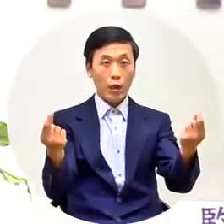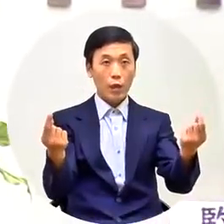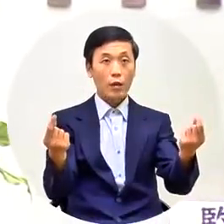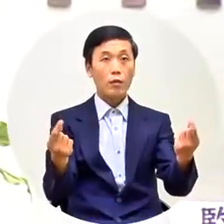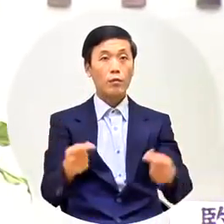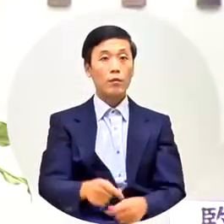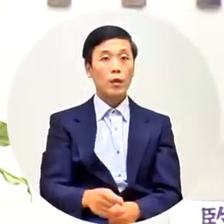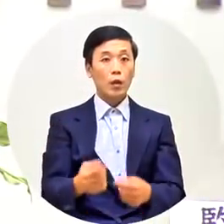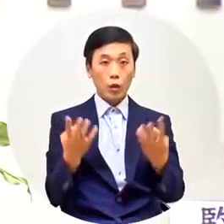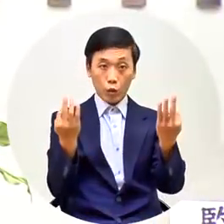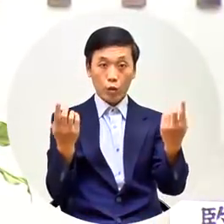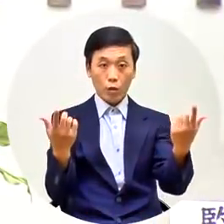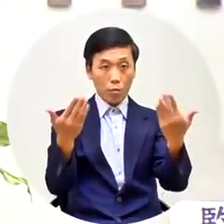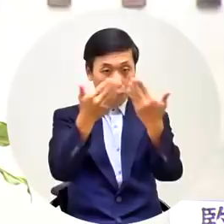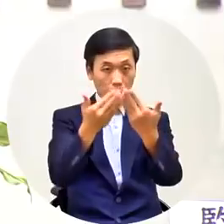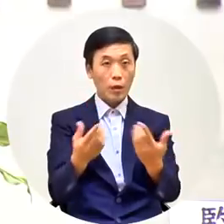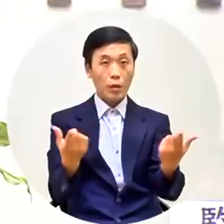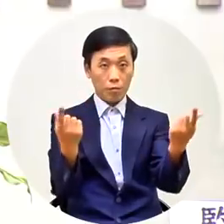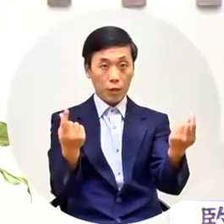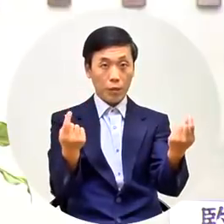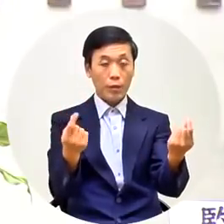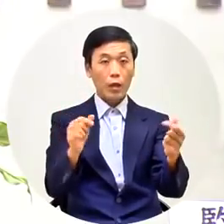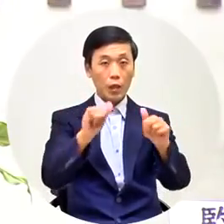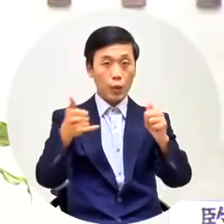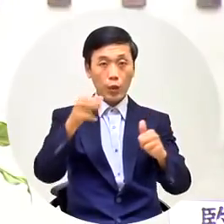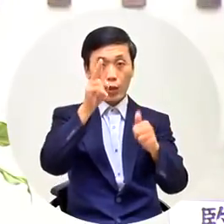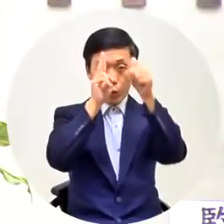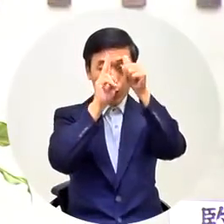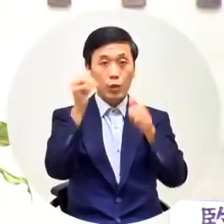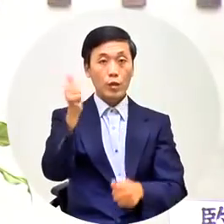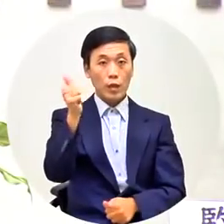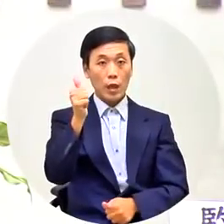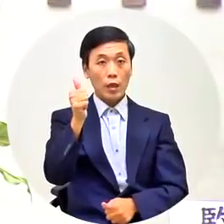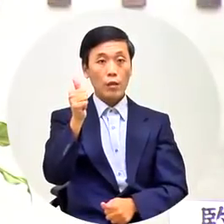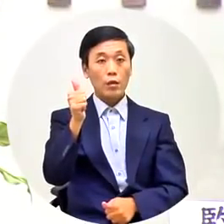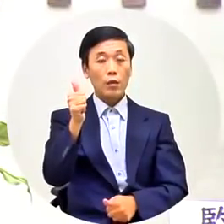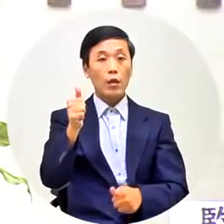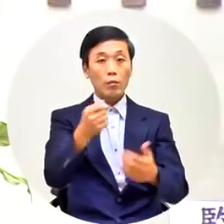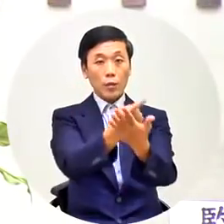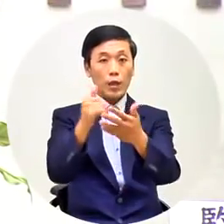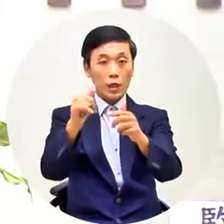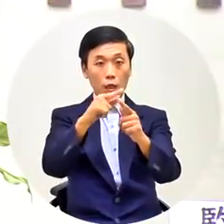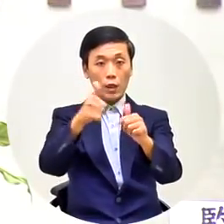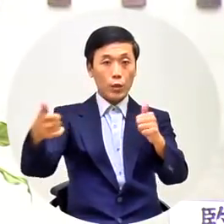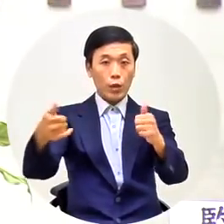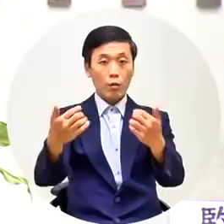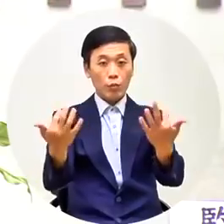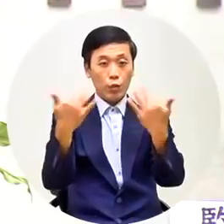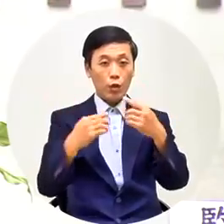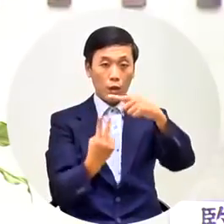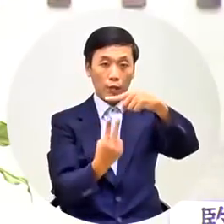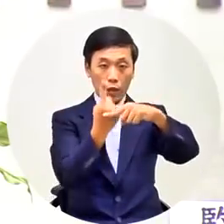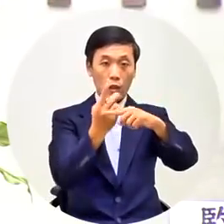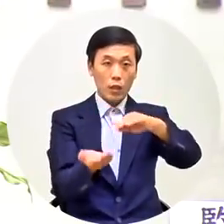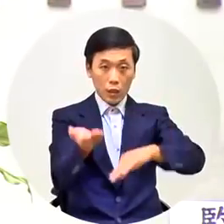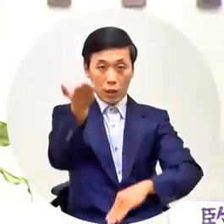符。许坤元议员得票已达出席总数之过半数，依据地方制度法第